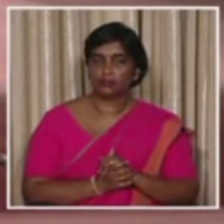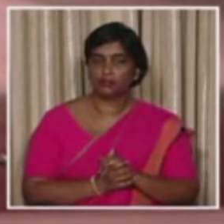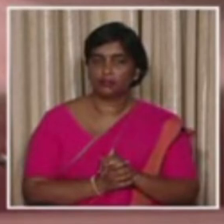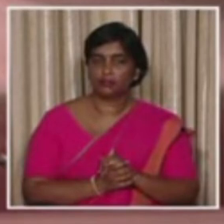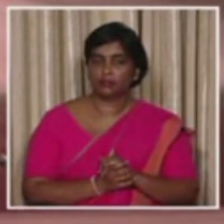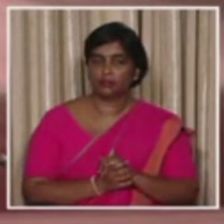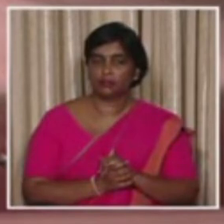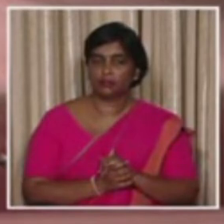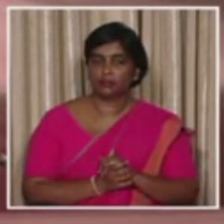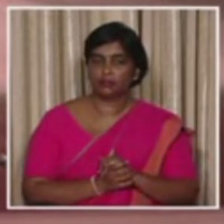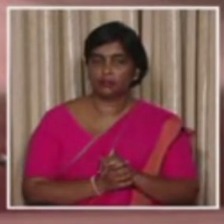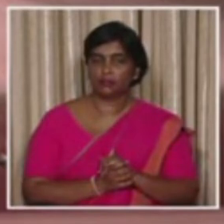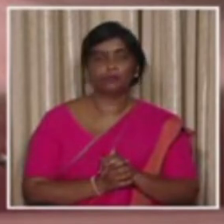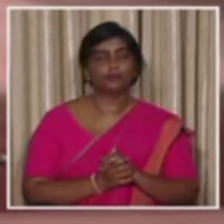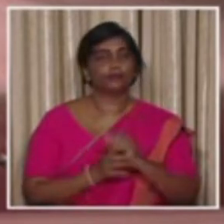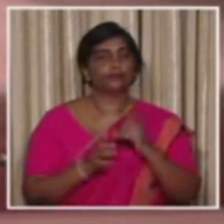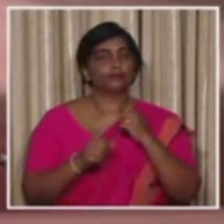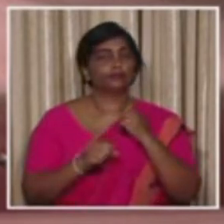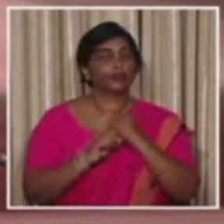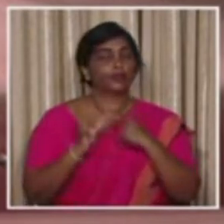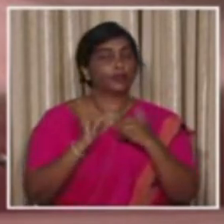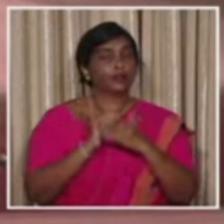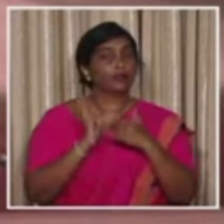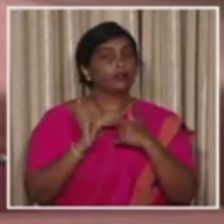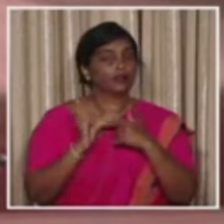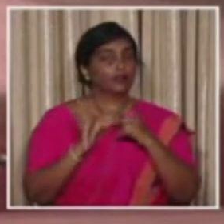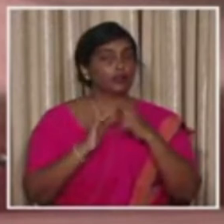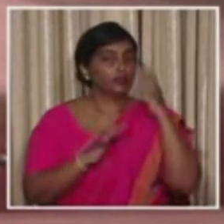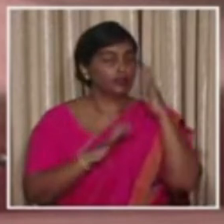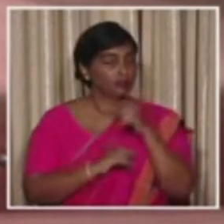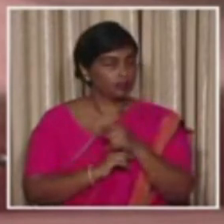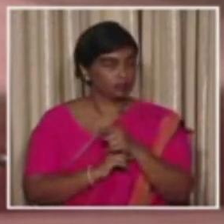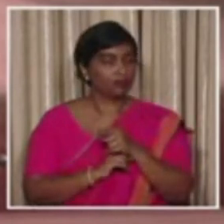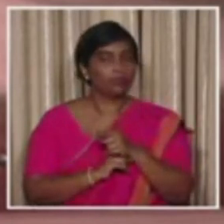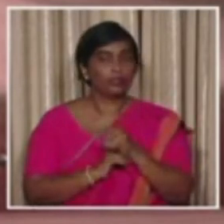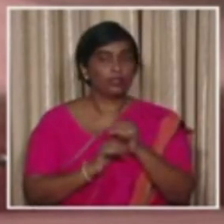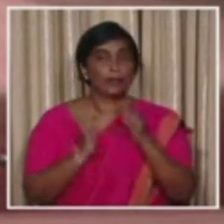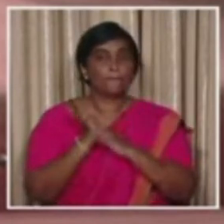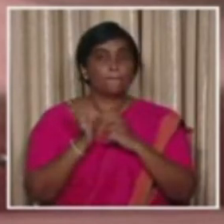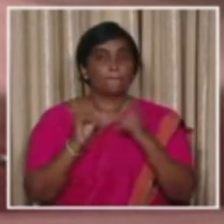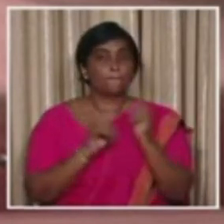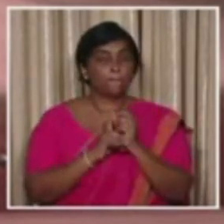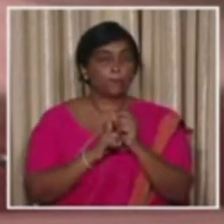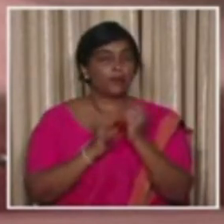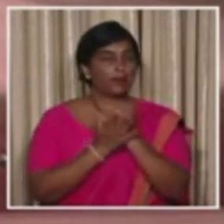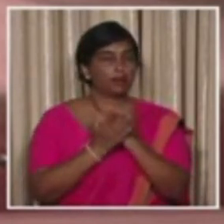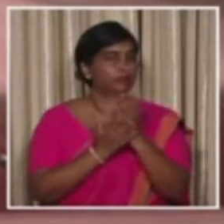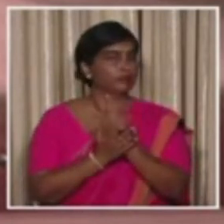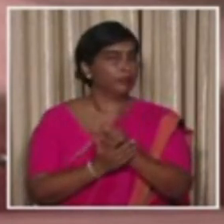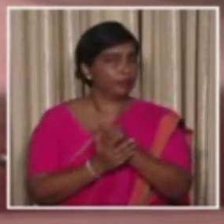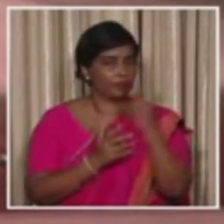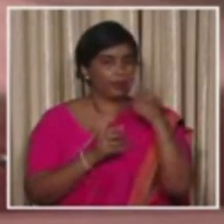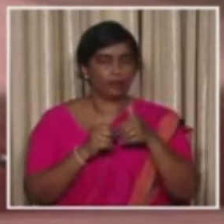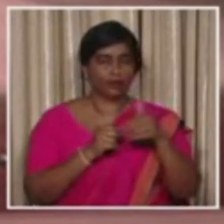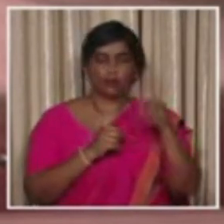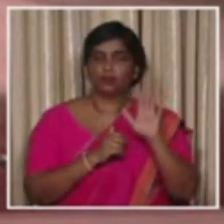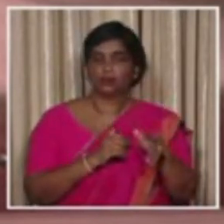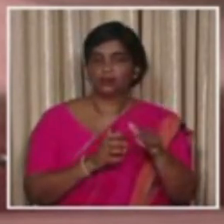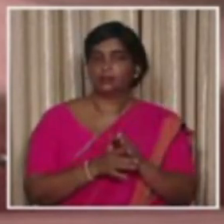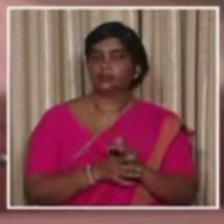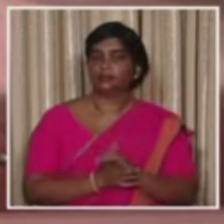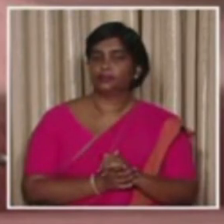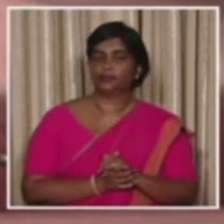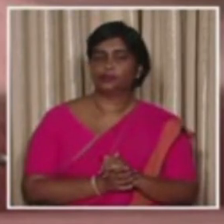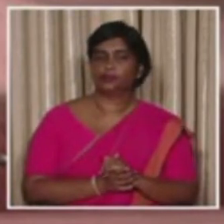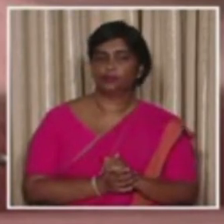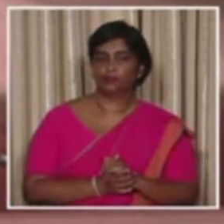தேசிய வரைபடத்திலே, சர்வதேச வரைபடத்திலே கூட இருக்கக்கூடாது என்று அங்கே எச்சரித்துக் கொண்டிருக்கின்றார்கள். ஆனால் ஒருபுறம் அங்கே நாங்கள் மக்களை